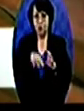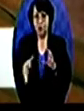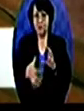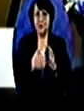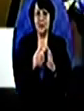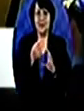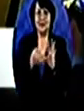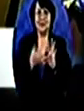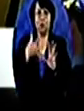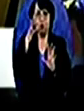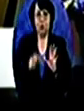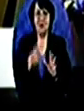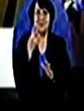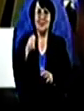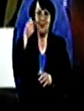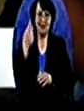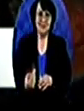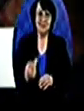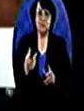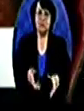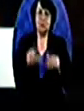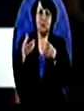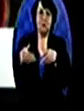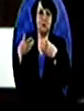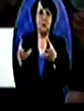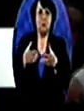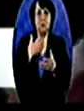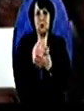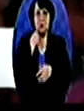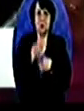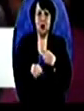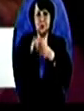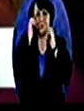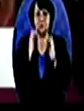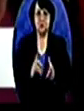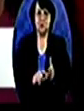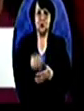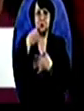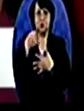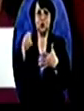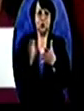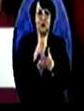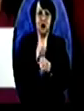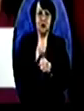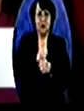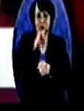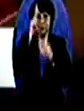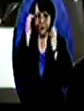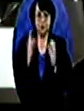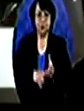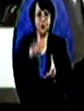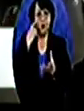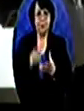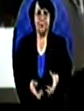нийлүүлдэг талаар тус уурхайн захирал Номчолон ерөнхий сайдтай уулзах үеэрэн хилж шийдвэрлэх ёстой 6 асуудал байгааг уламжилсан байна.